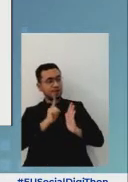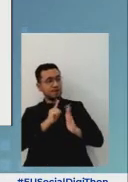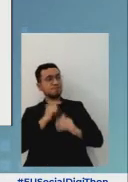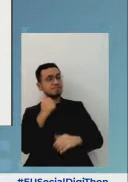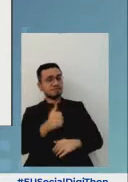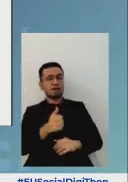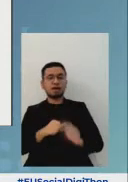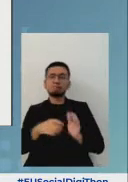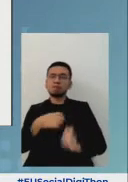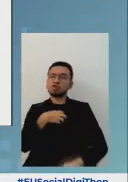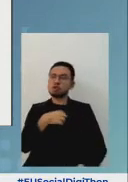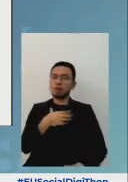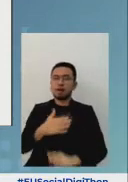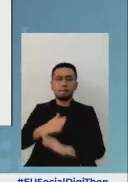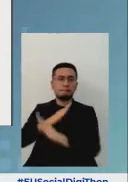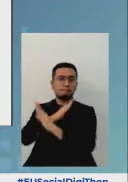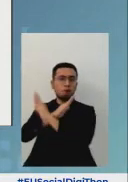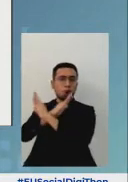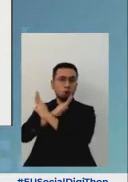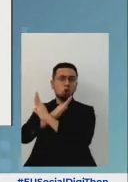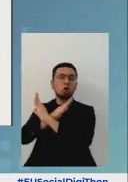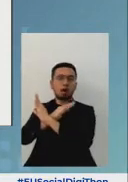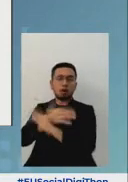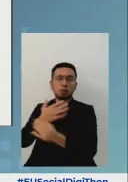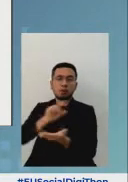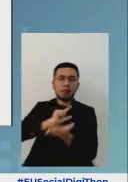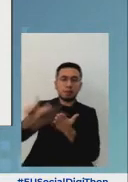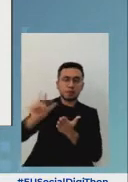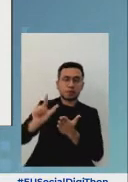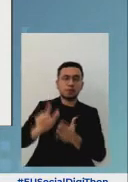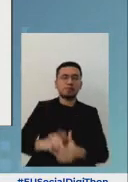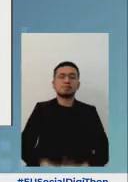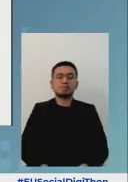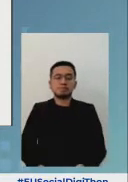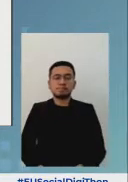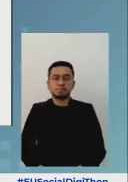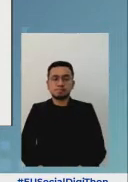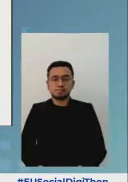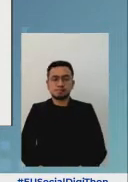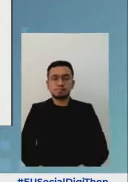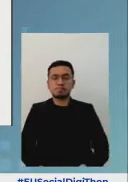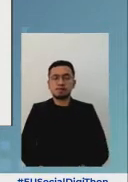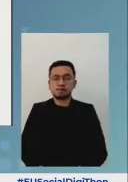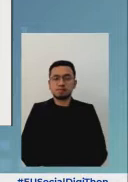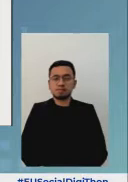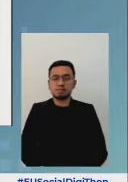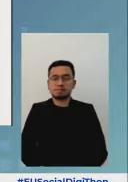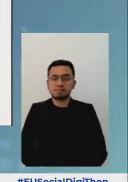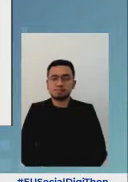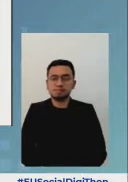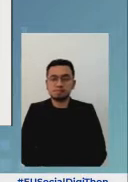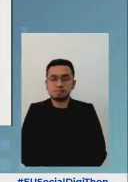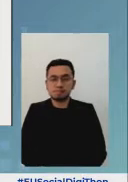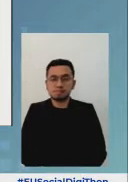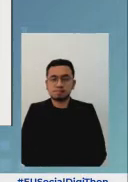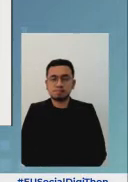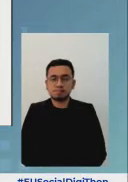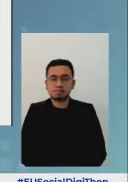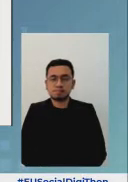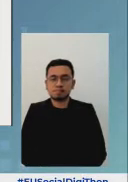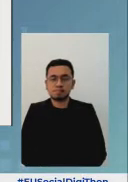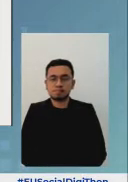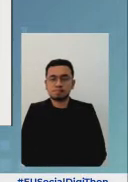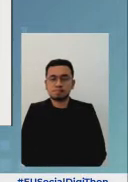menyampaikan apa yang kau alami ke guru dan atau orang tua agar segera terbantu. yuk kita sampaikan. Aku nggak